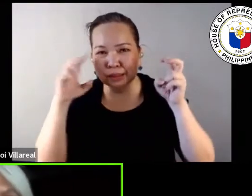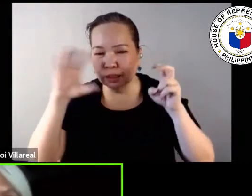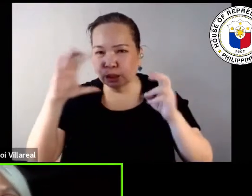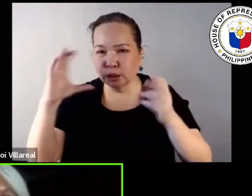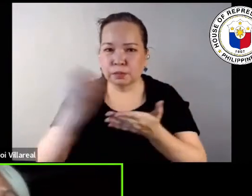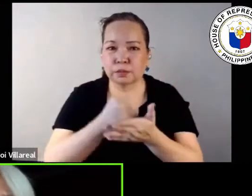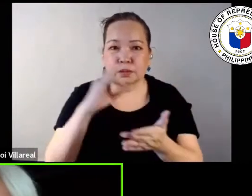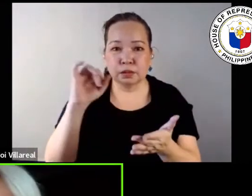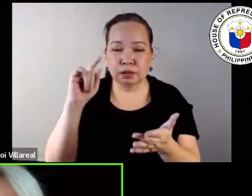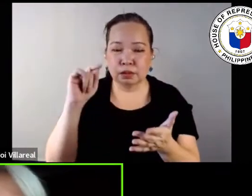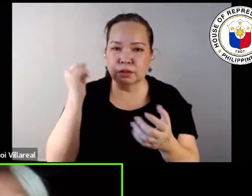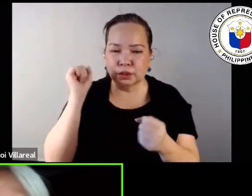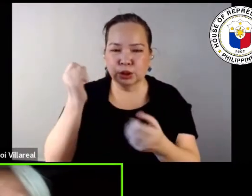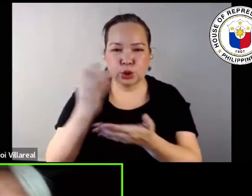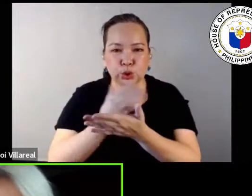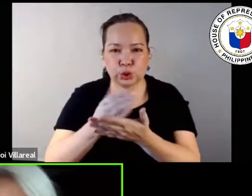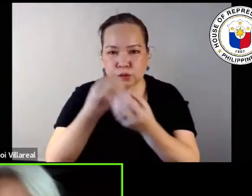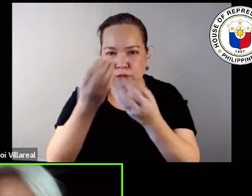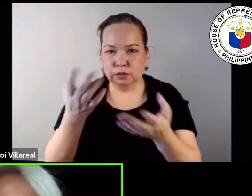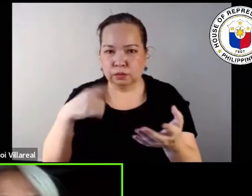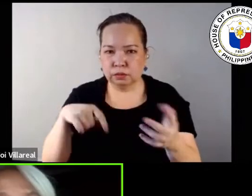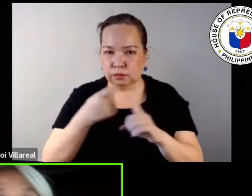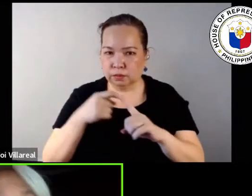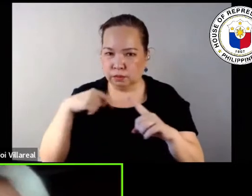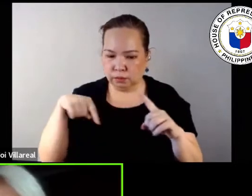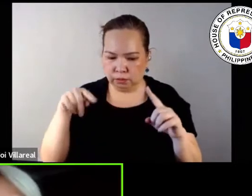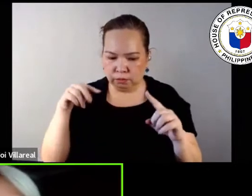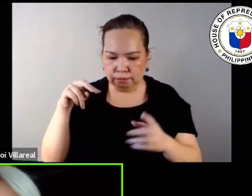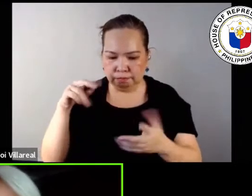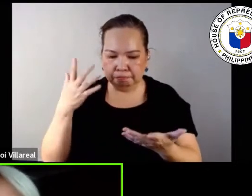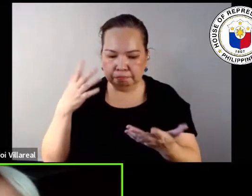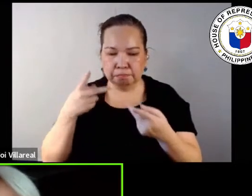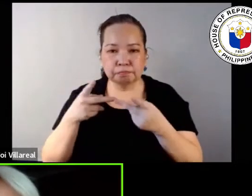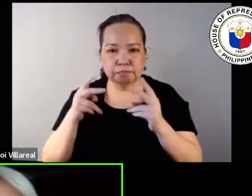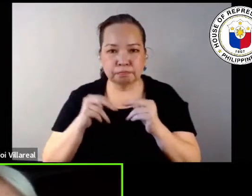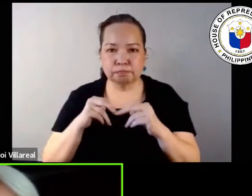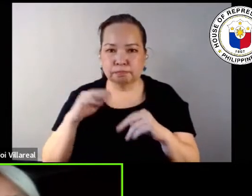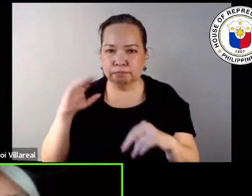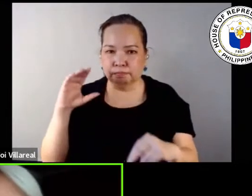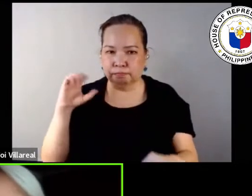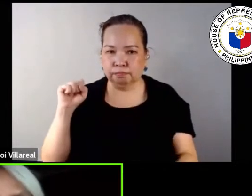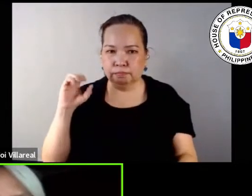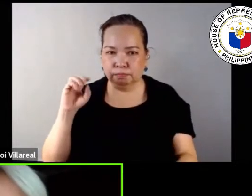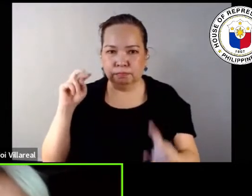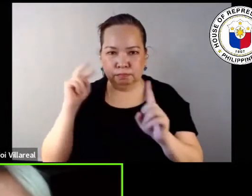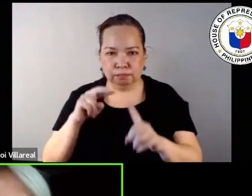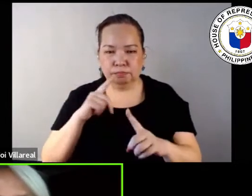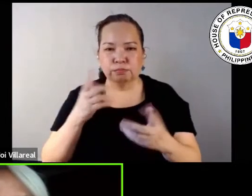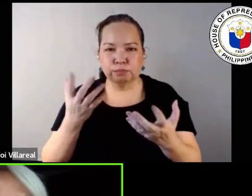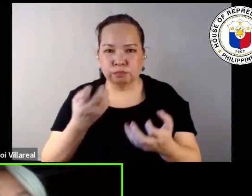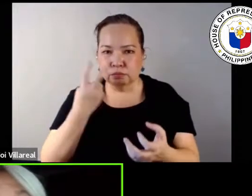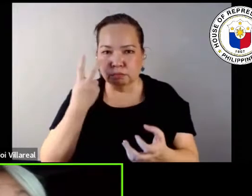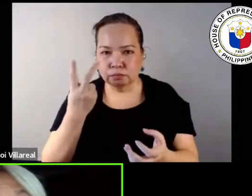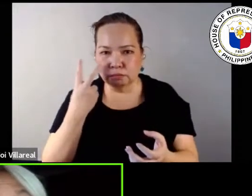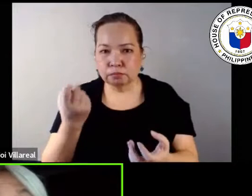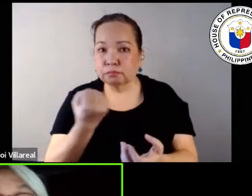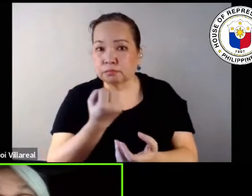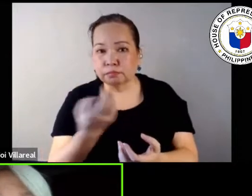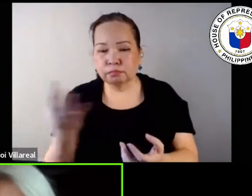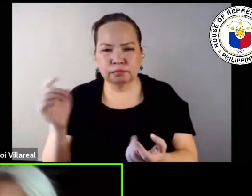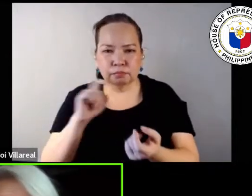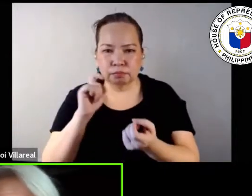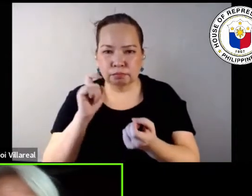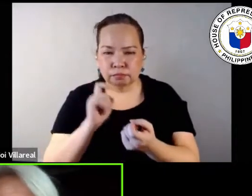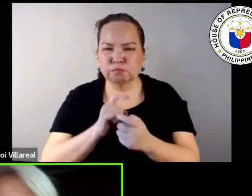maibahagi sa inyo mula sa aming tindig bilang mga civil society organizations. Gusto rin po namin makita na magkaroon tayo